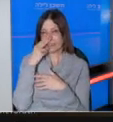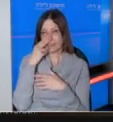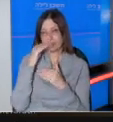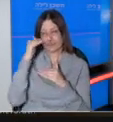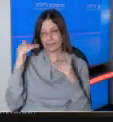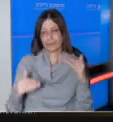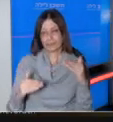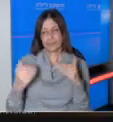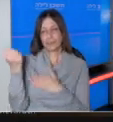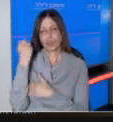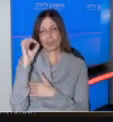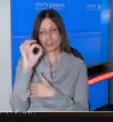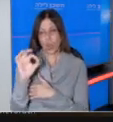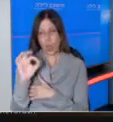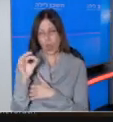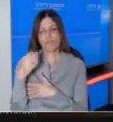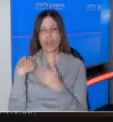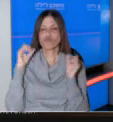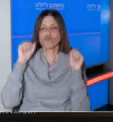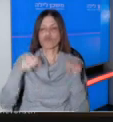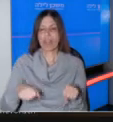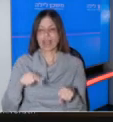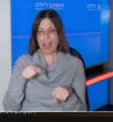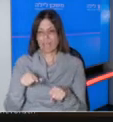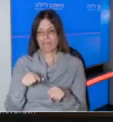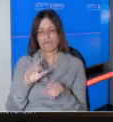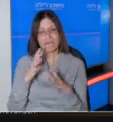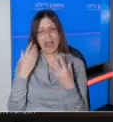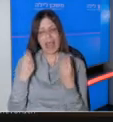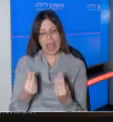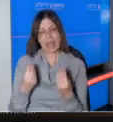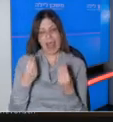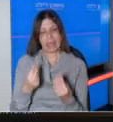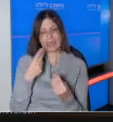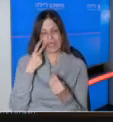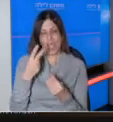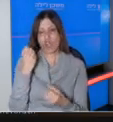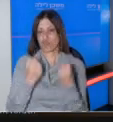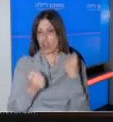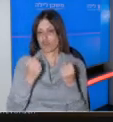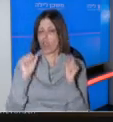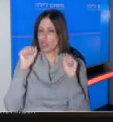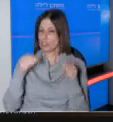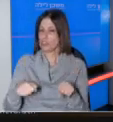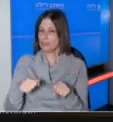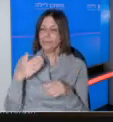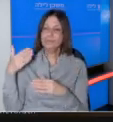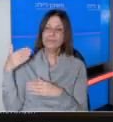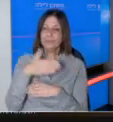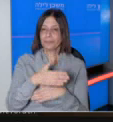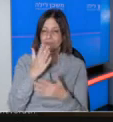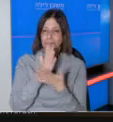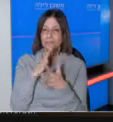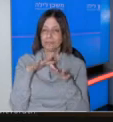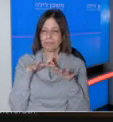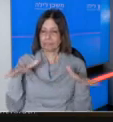את העוצמה שלו ולהשתלט עליו. מה שלאט לאט נראה שקשה להשתלט על הכניסה, וזה כבר